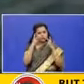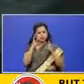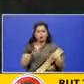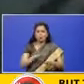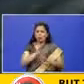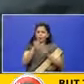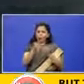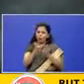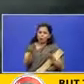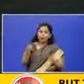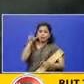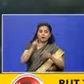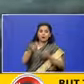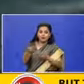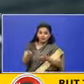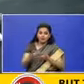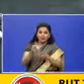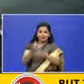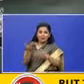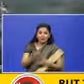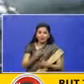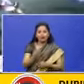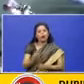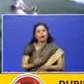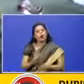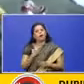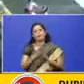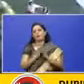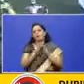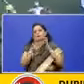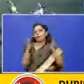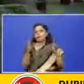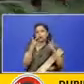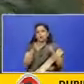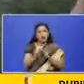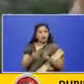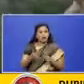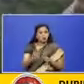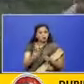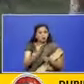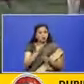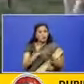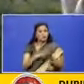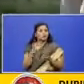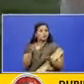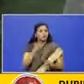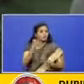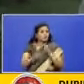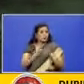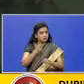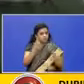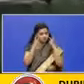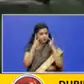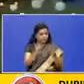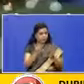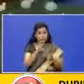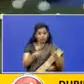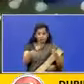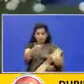सभी मेहमानों को खुश कर दिया। अहमदाबाद में नेशनल गेम्स के दौरान जिस